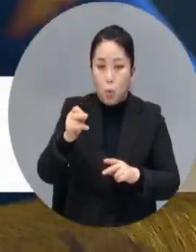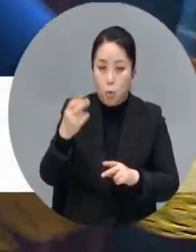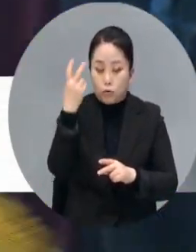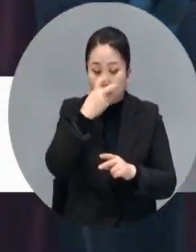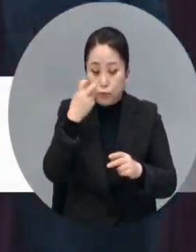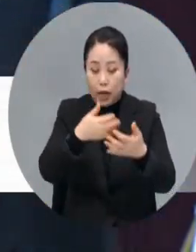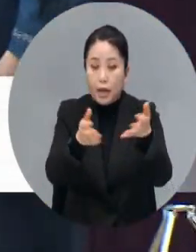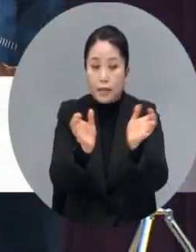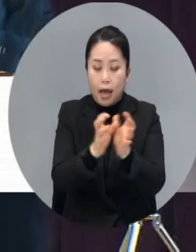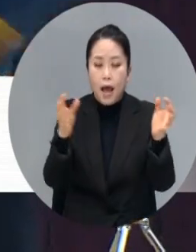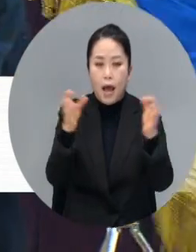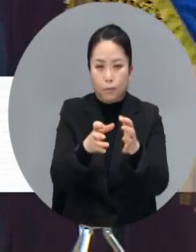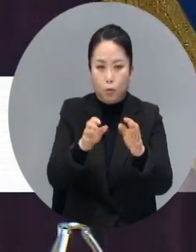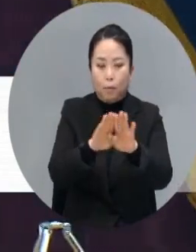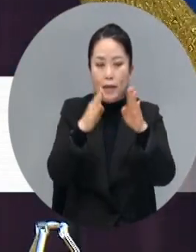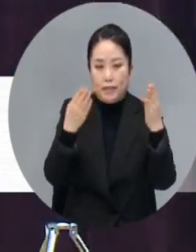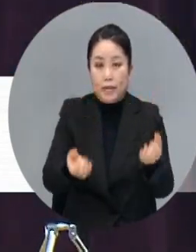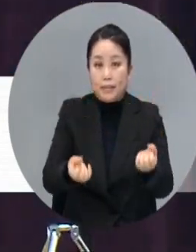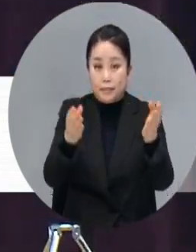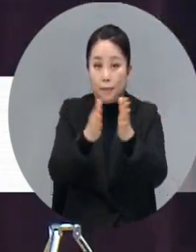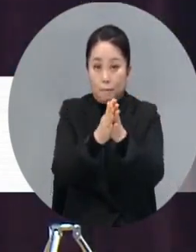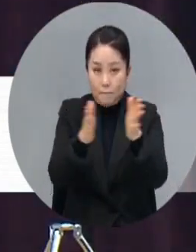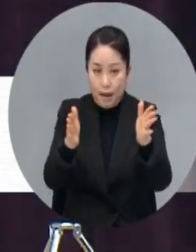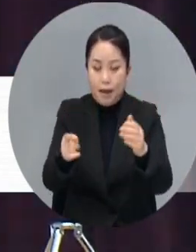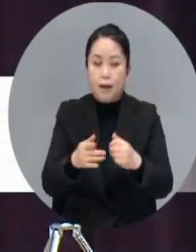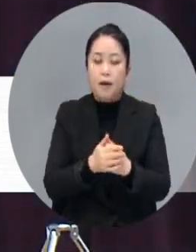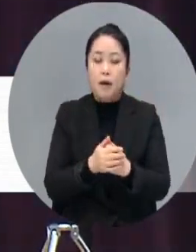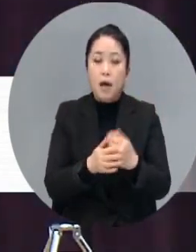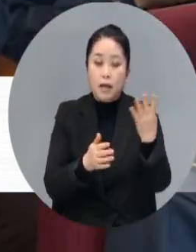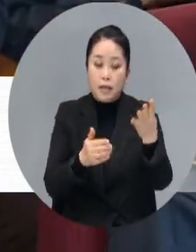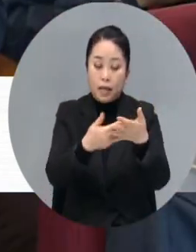업무에 들어갔습니다. 4개 팀 경찰관